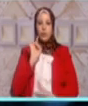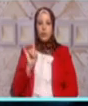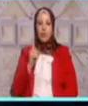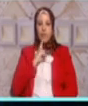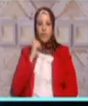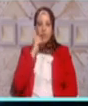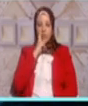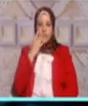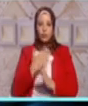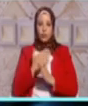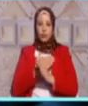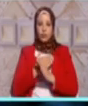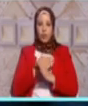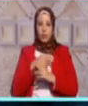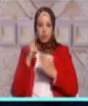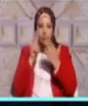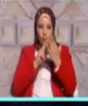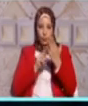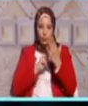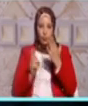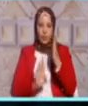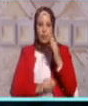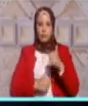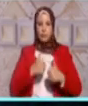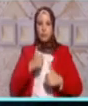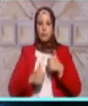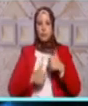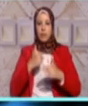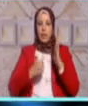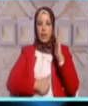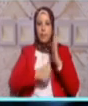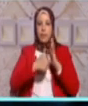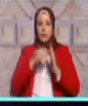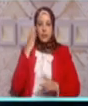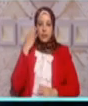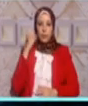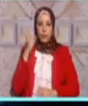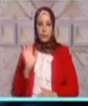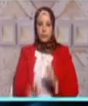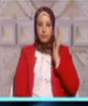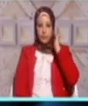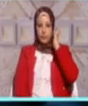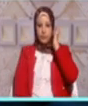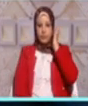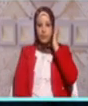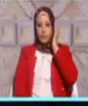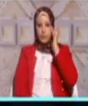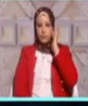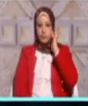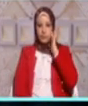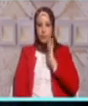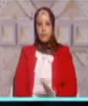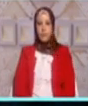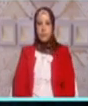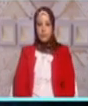فنيين لمراجعة نموذج الإجابة ولا تدخل لهم في موضوع الامتحان. طيب اتفضل يا